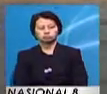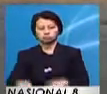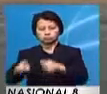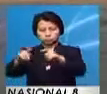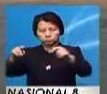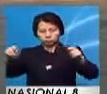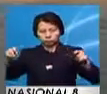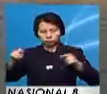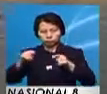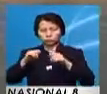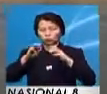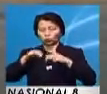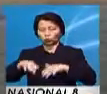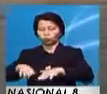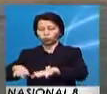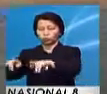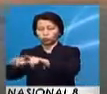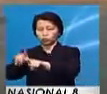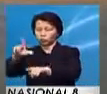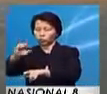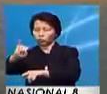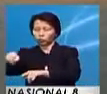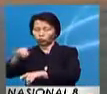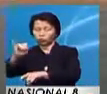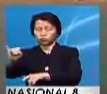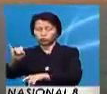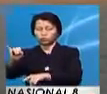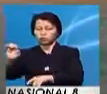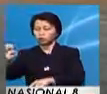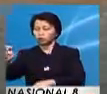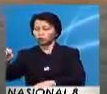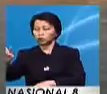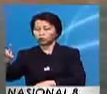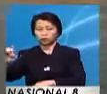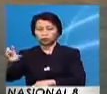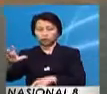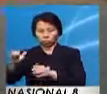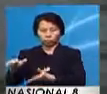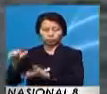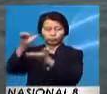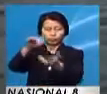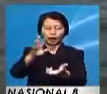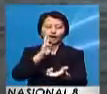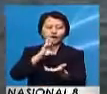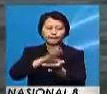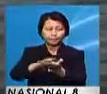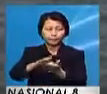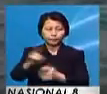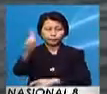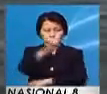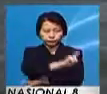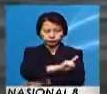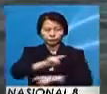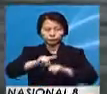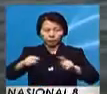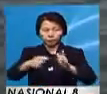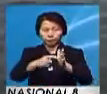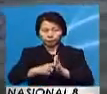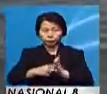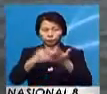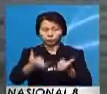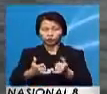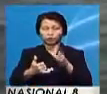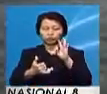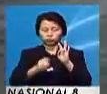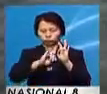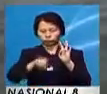Empangan Labong yang menyalurkan air ke loji rawatan air Endau mampu membekalkan 10 juta liter air bersih sehari. Namun keperluan sekarang ialah